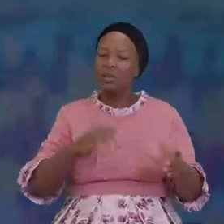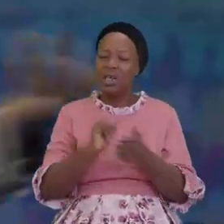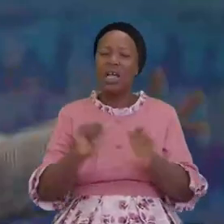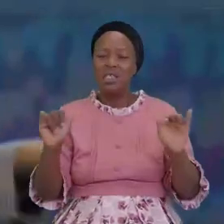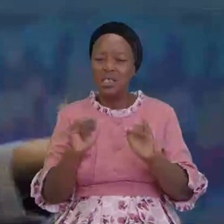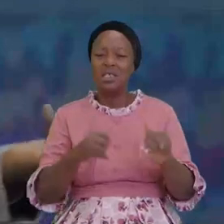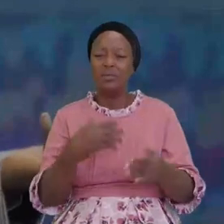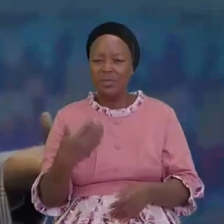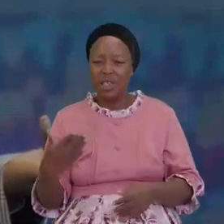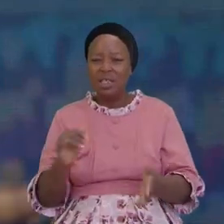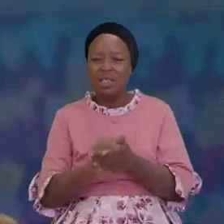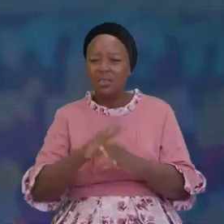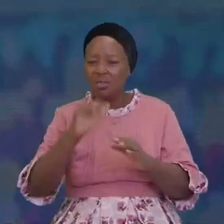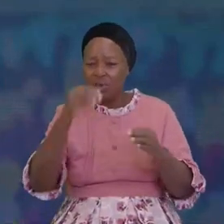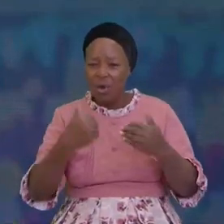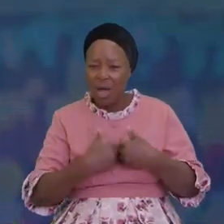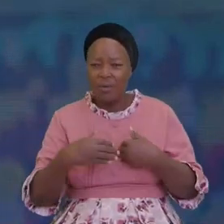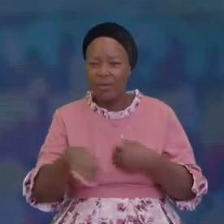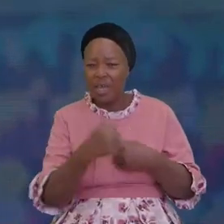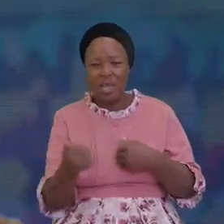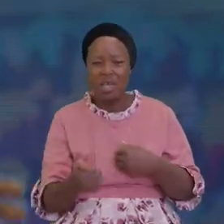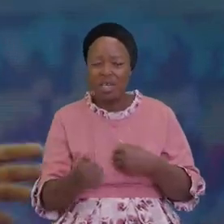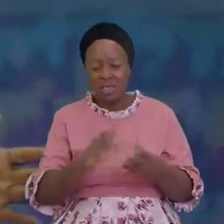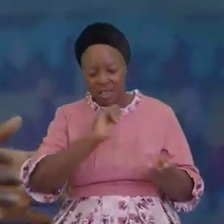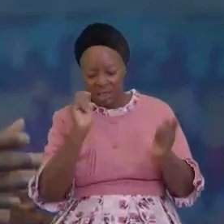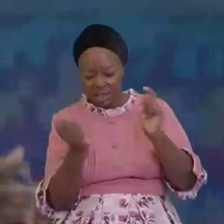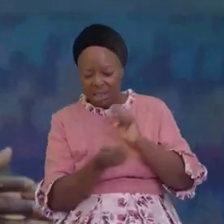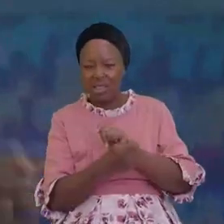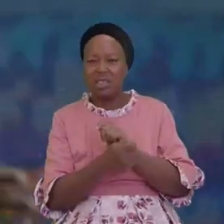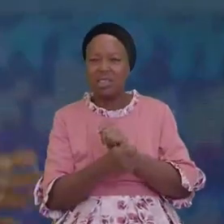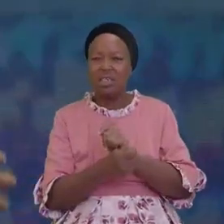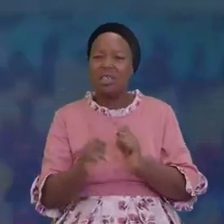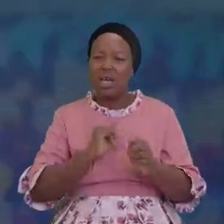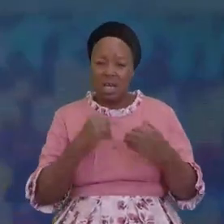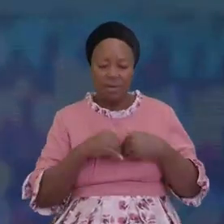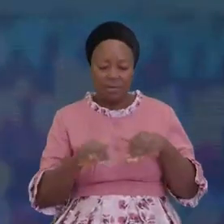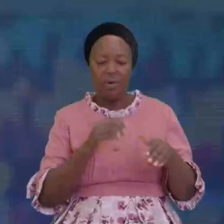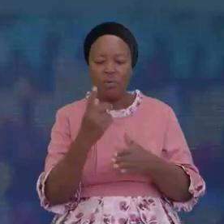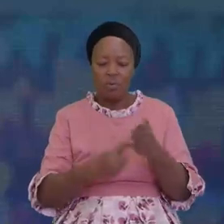de Dieu et tu dis à Dieu ce péché, ces choses?